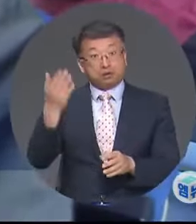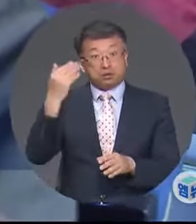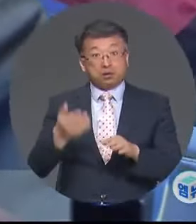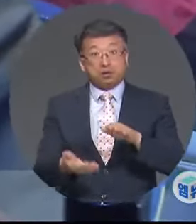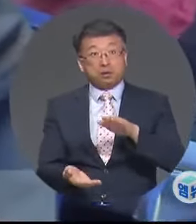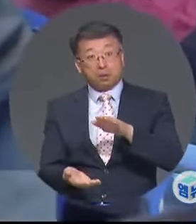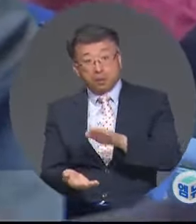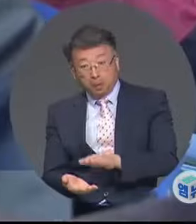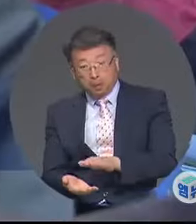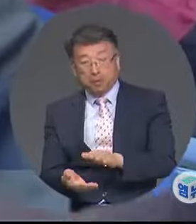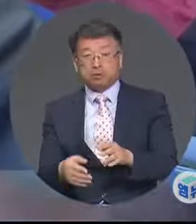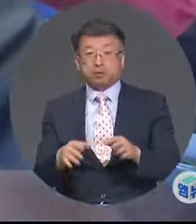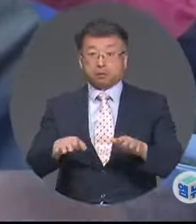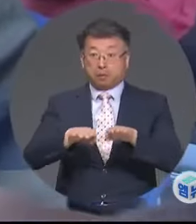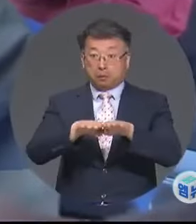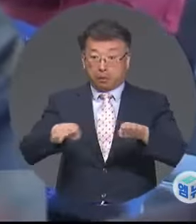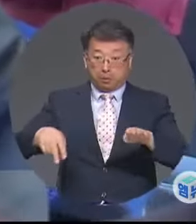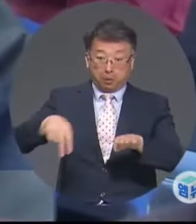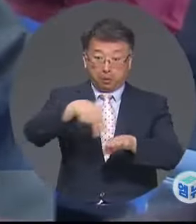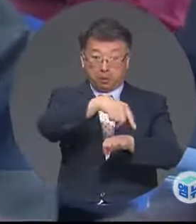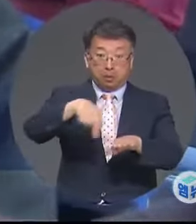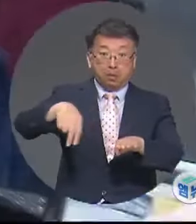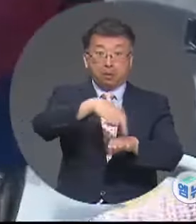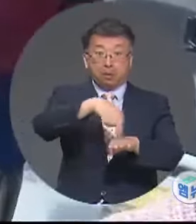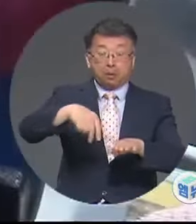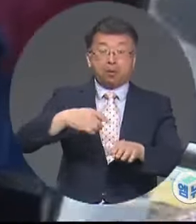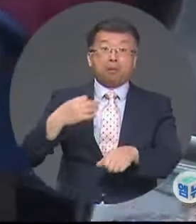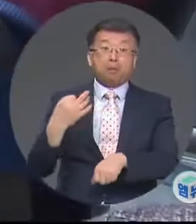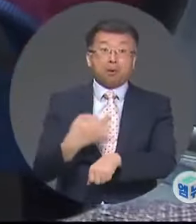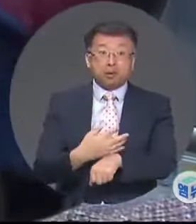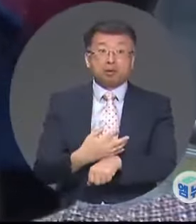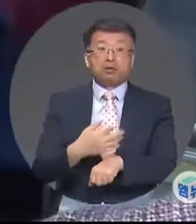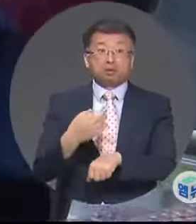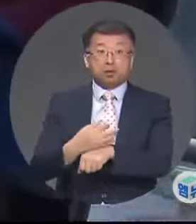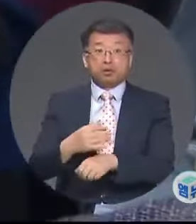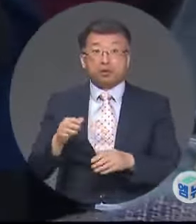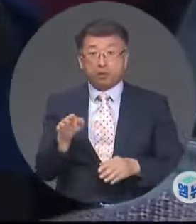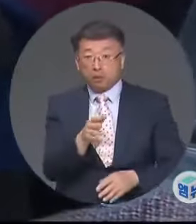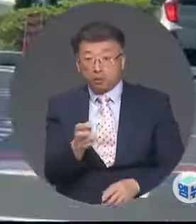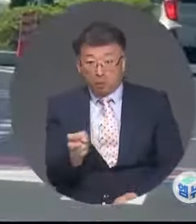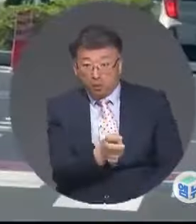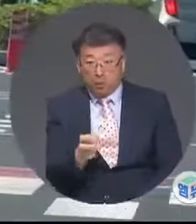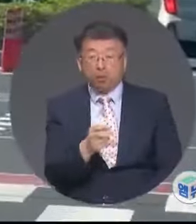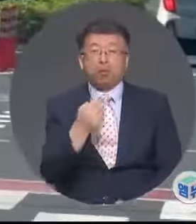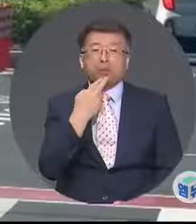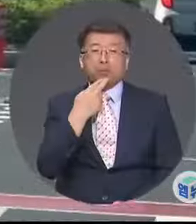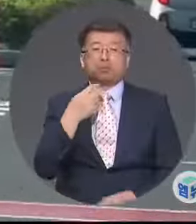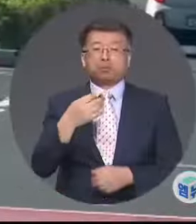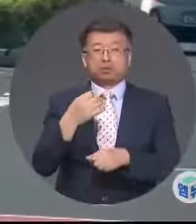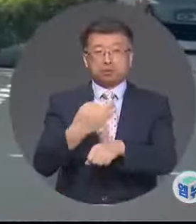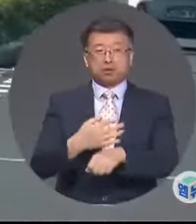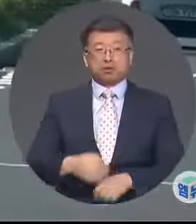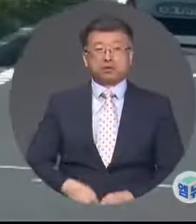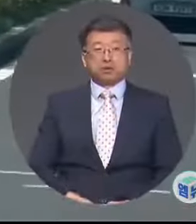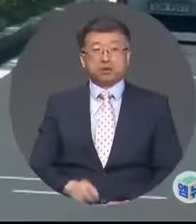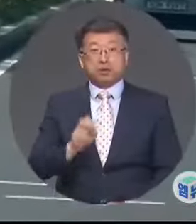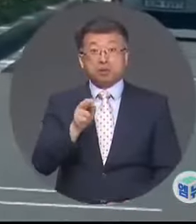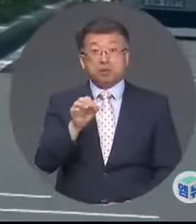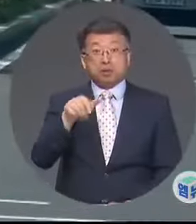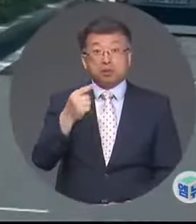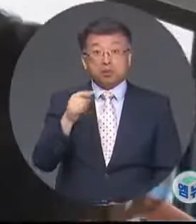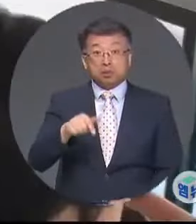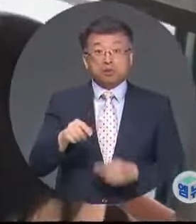좀 낮았는데 오늘은 같아가지고 편하고 좋았습니다. 편안한 것 같습니다. 흔들림 없이. 명곡 사거리를 지난